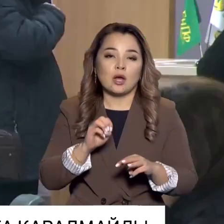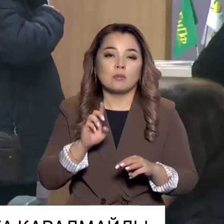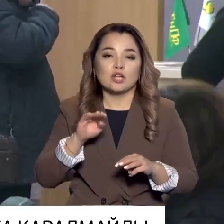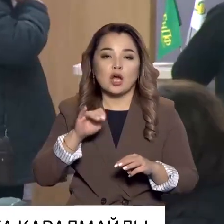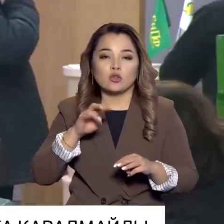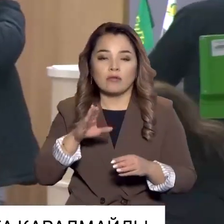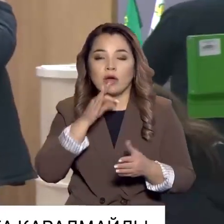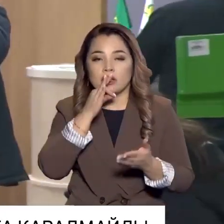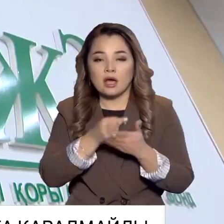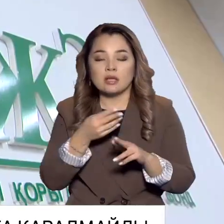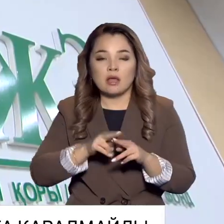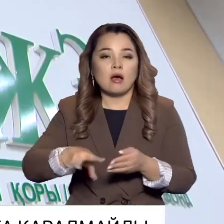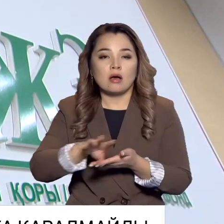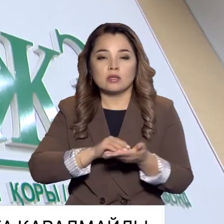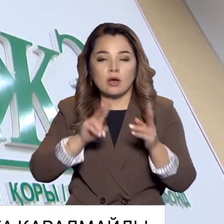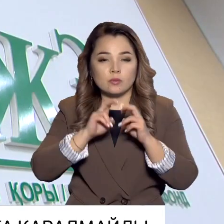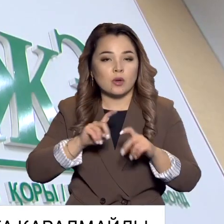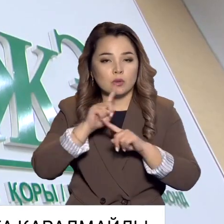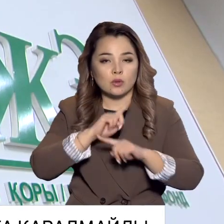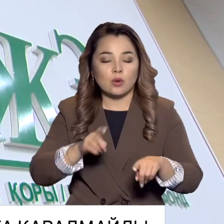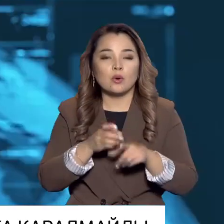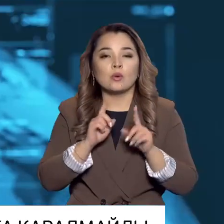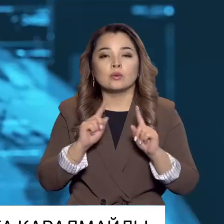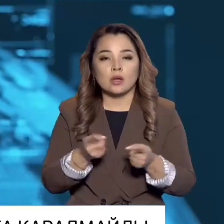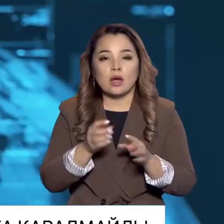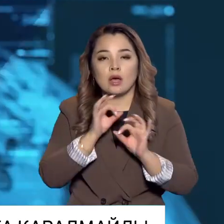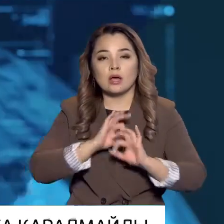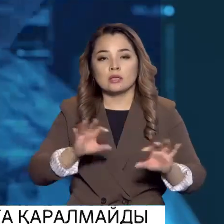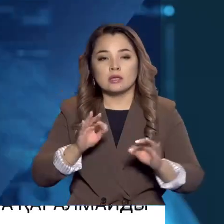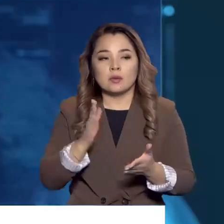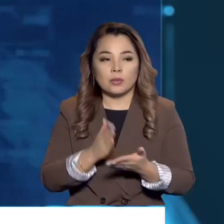енді бұл мәселе қайта қаралмайды деп қысқа қайырды.